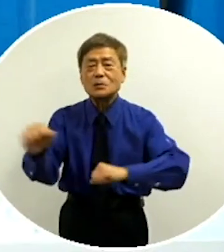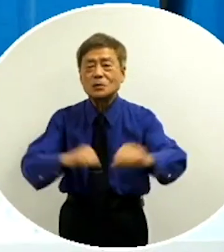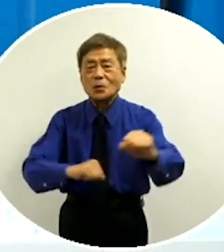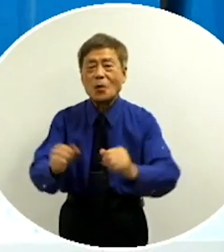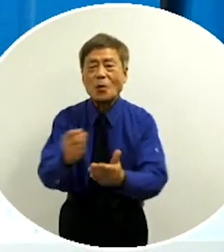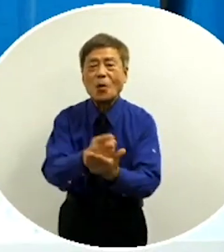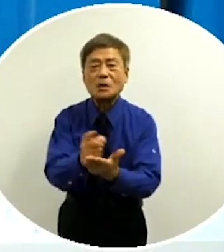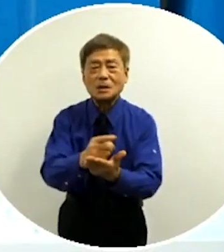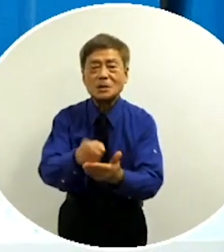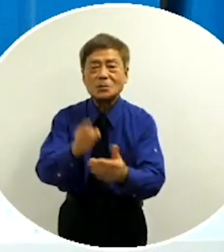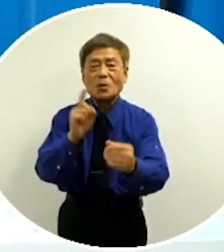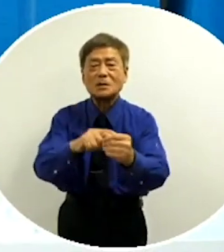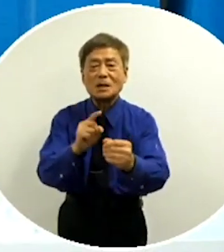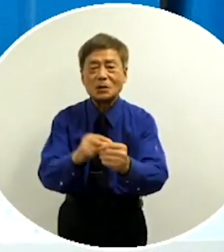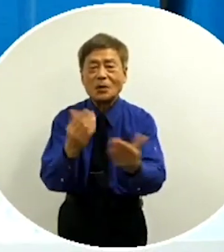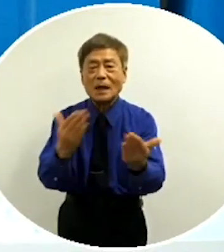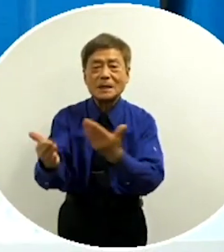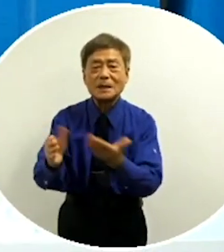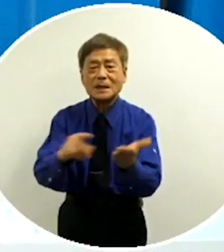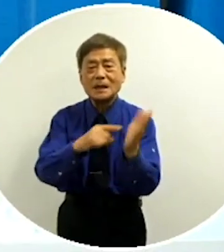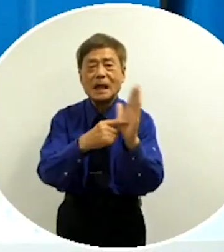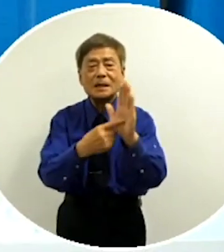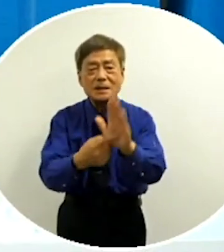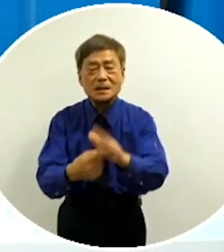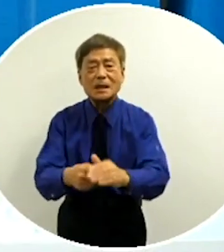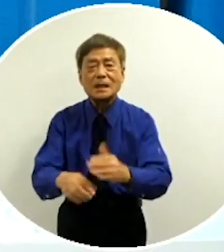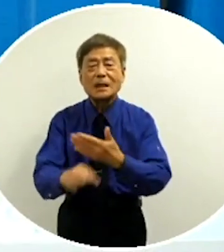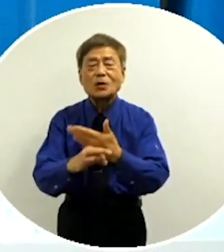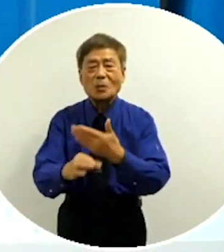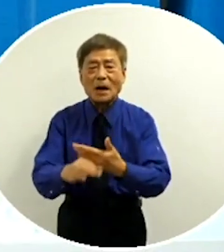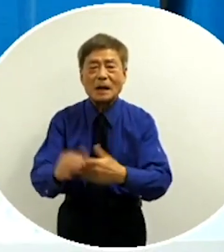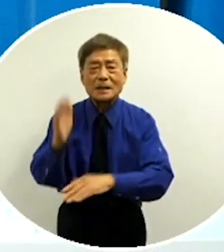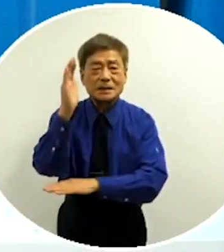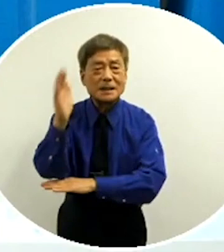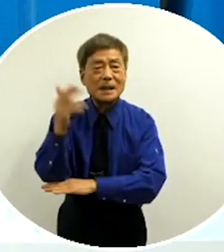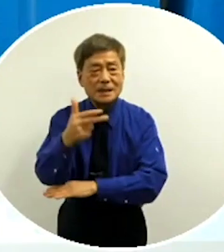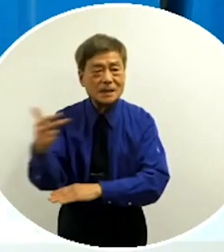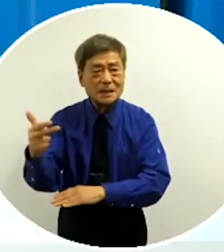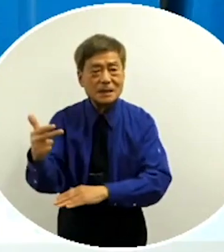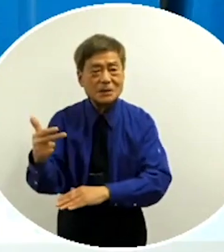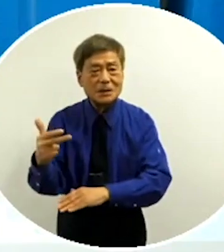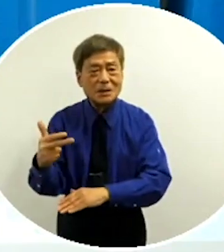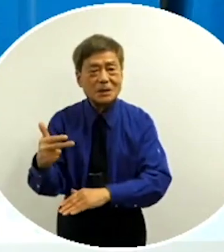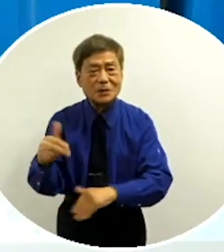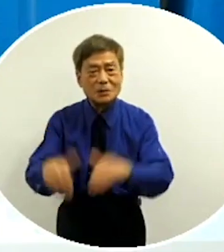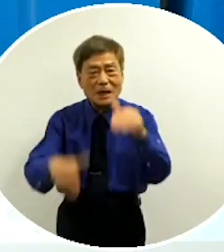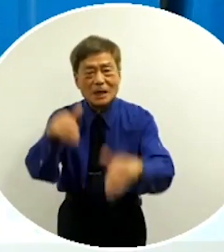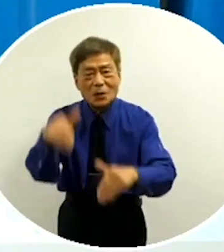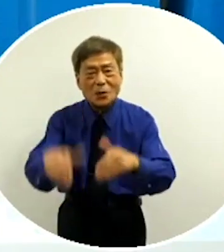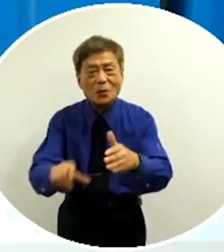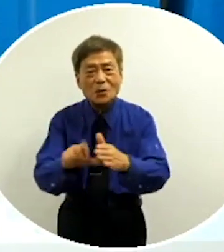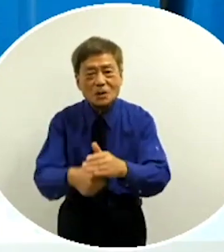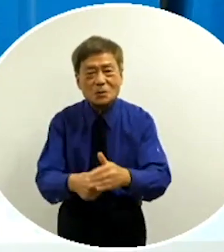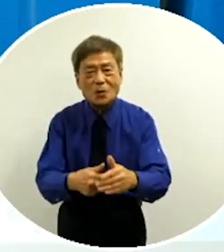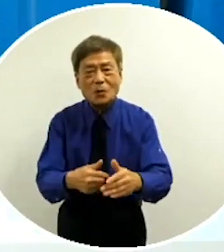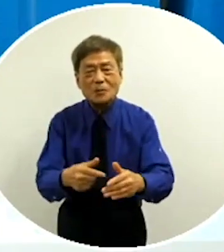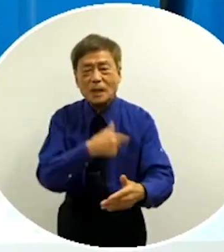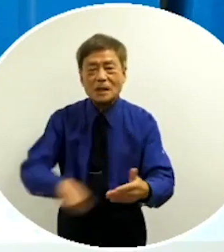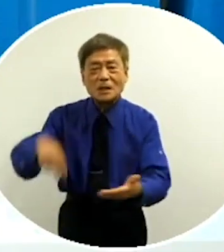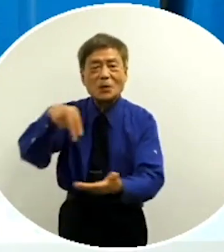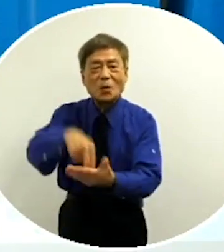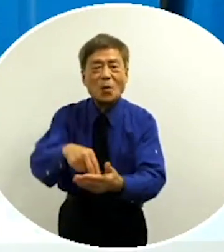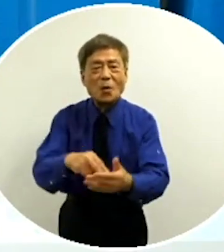そこに政治方針というのもあって誰々を応援しましょうってやってたってですねでもなんか盛り上がらない話ねぇで